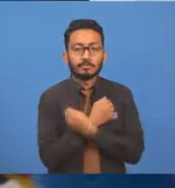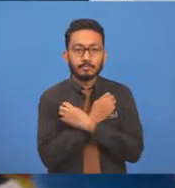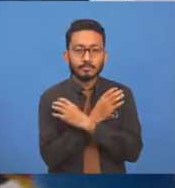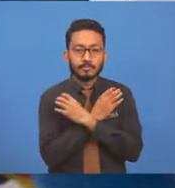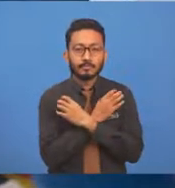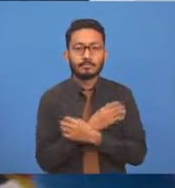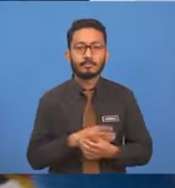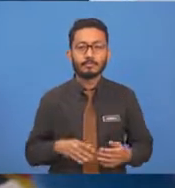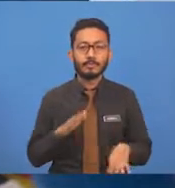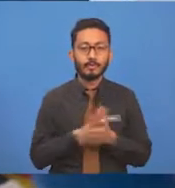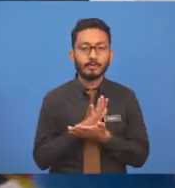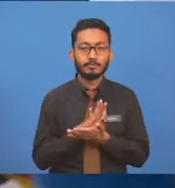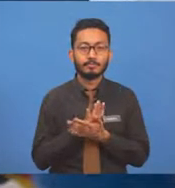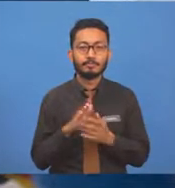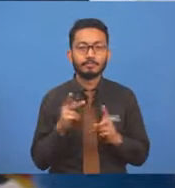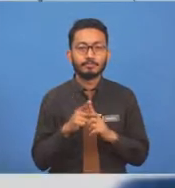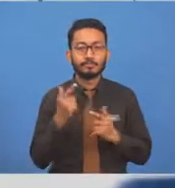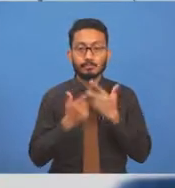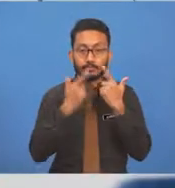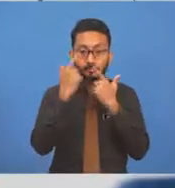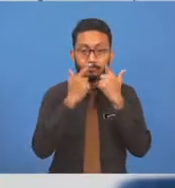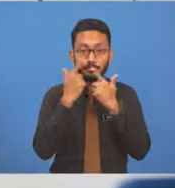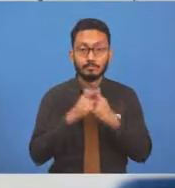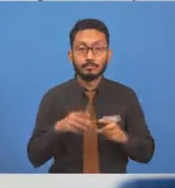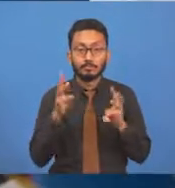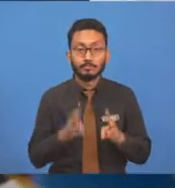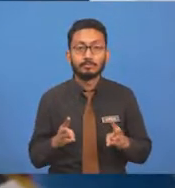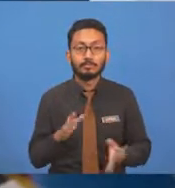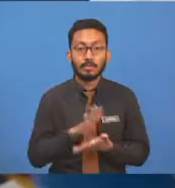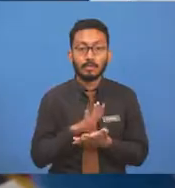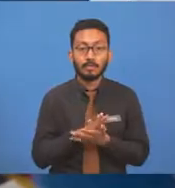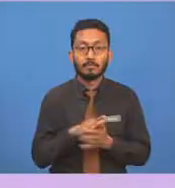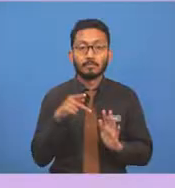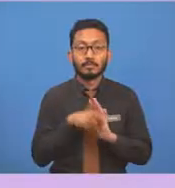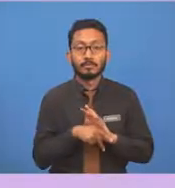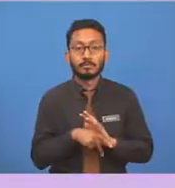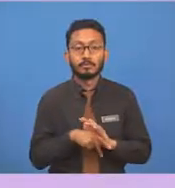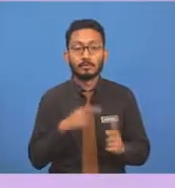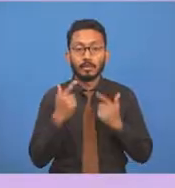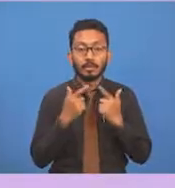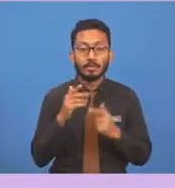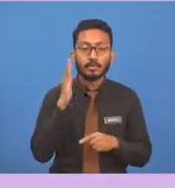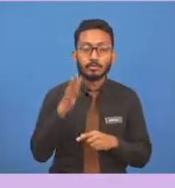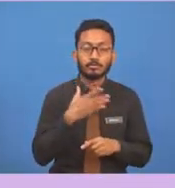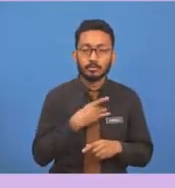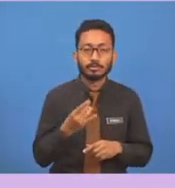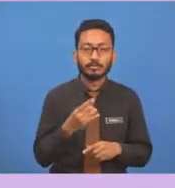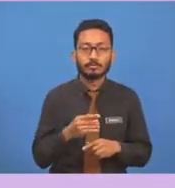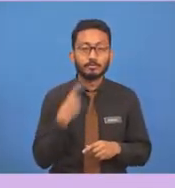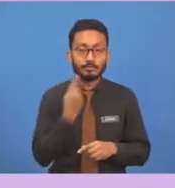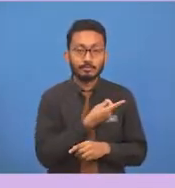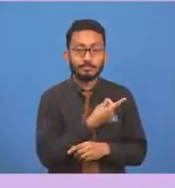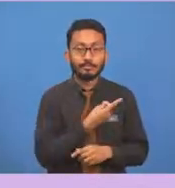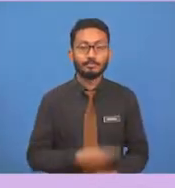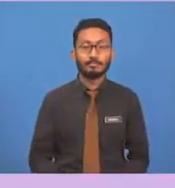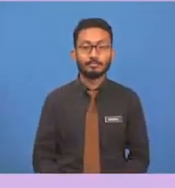Warga sekolah dan pelawat akan suka kita. Seterusnya, murid-murid, adakah anda menghormati warga sekolah